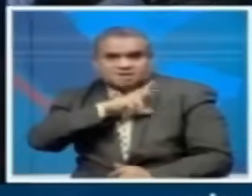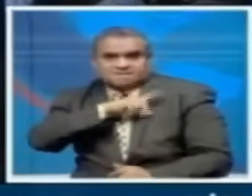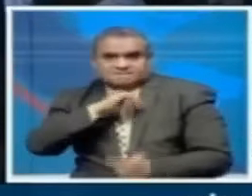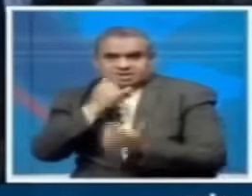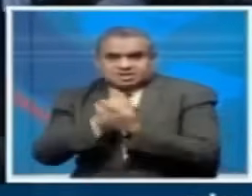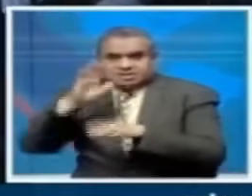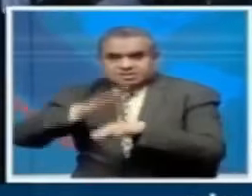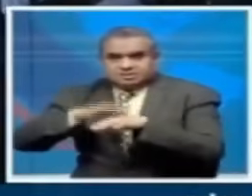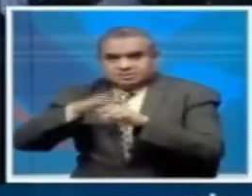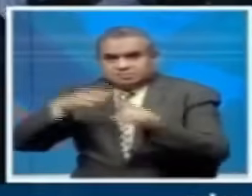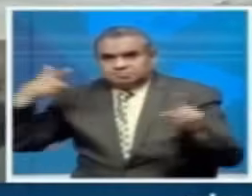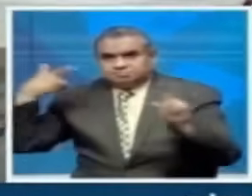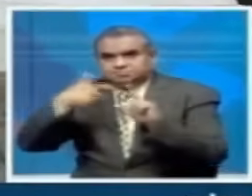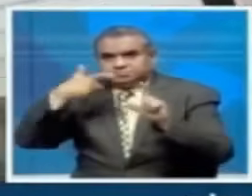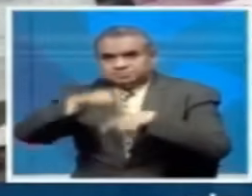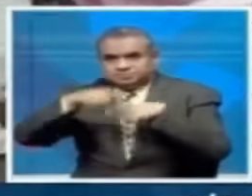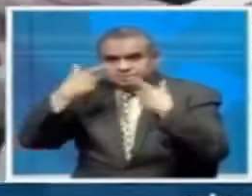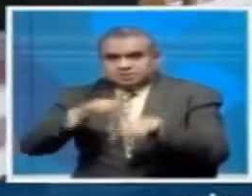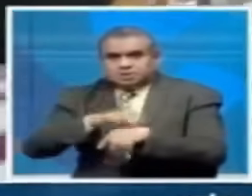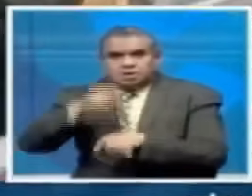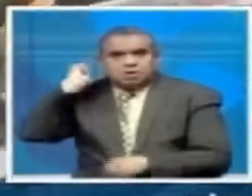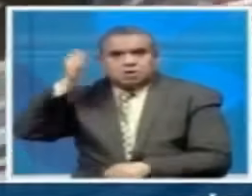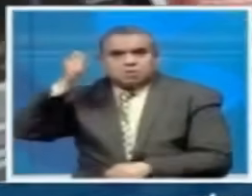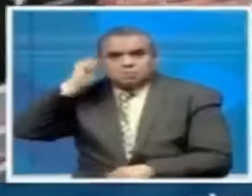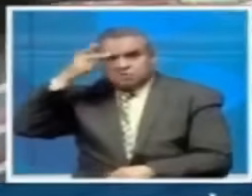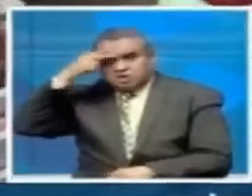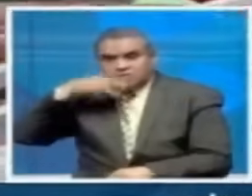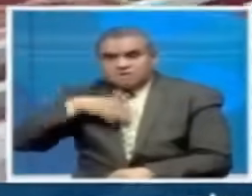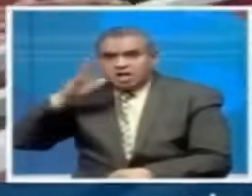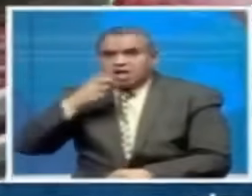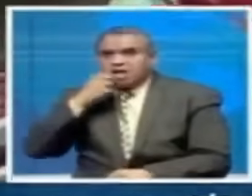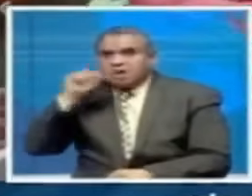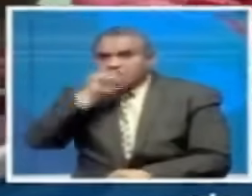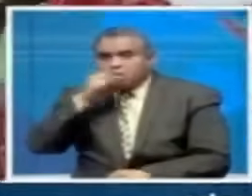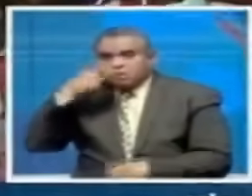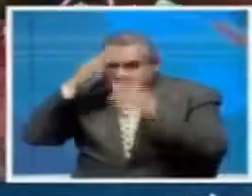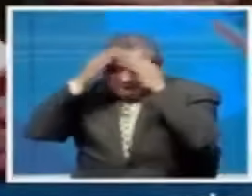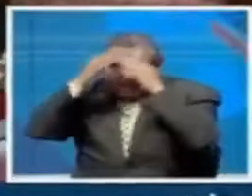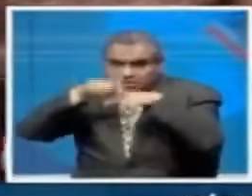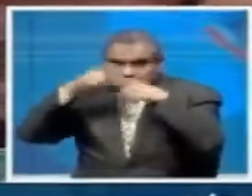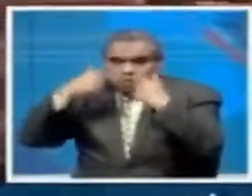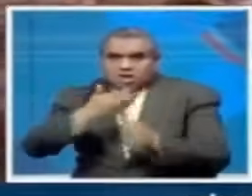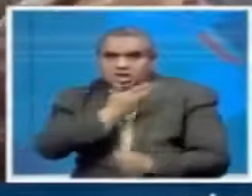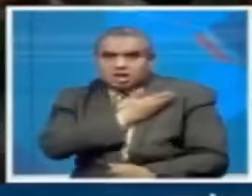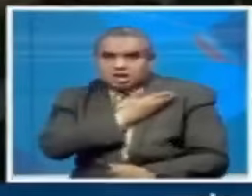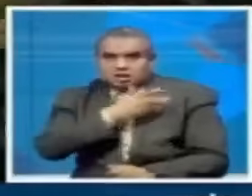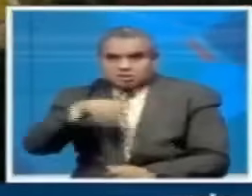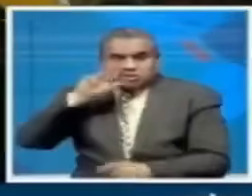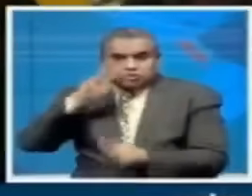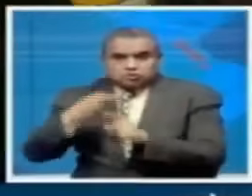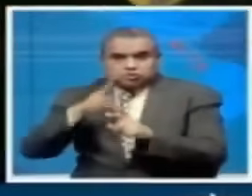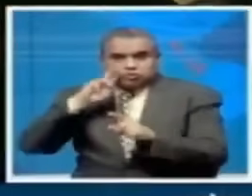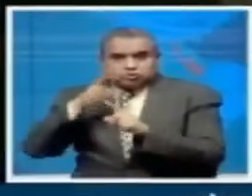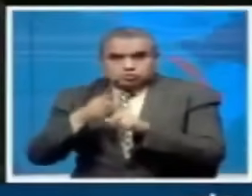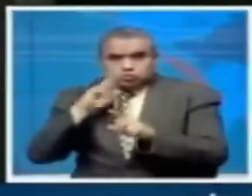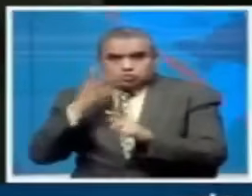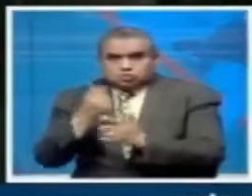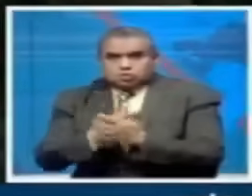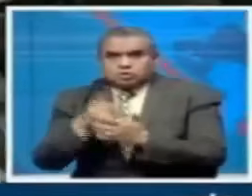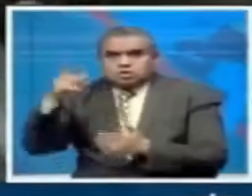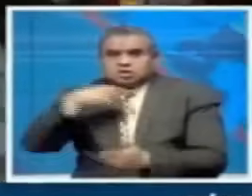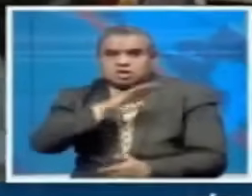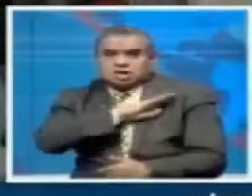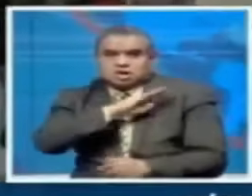الاحتلال في محيط مستشفيي القدس والإندونيسي في قطاع غزة. ووفق شهود عيان فقد أطلقت